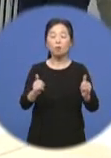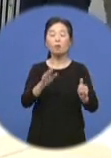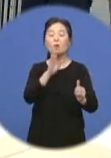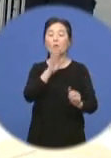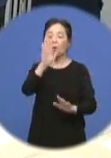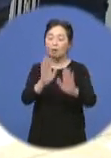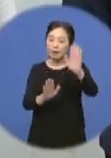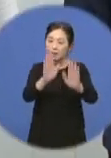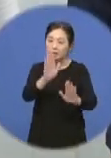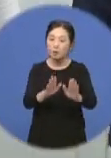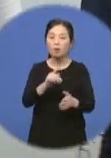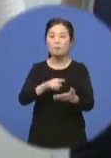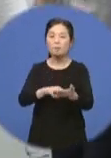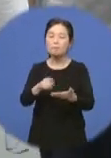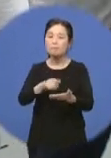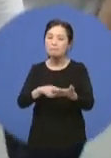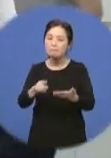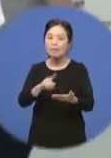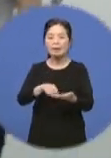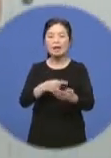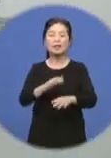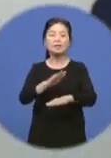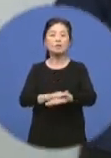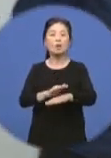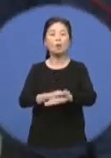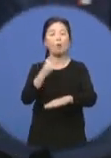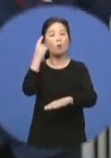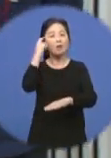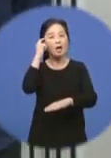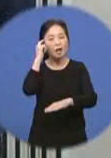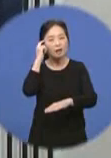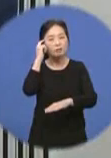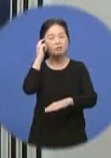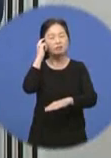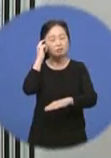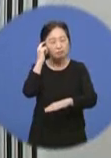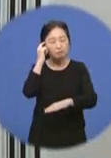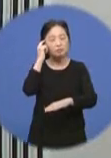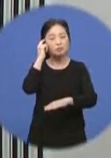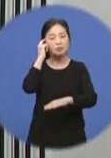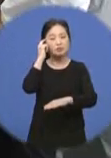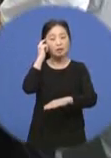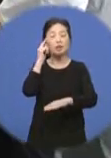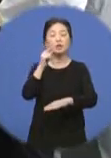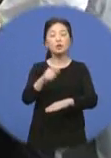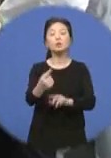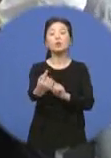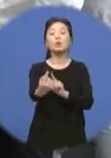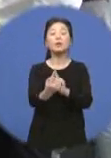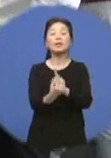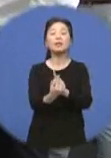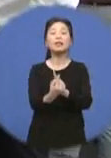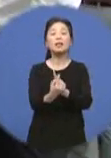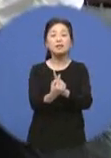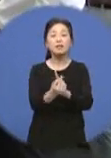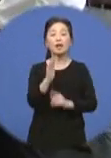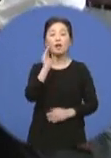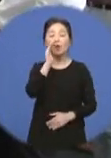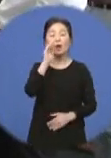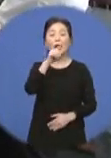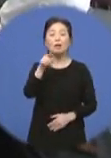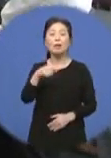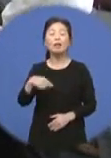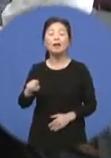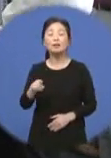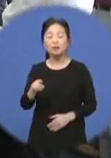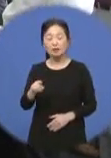状に対する解決策を考えてでその解決策を作り上げていくっていうことに対してですね、和歌山の住んでいる